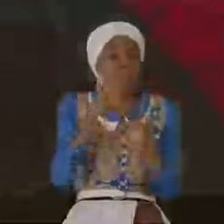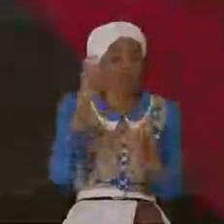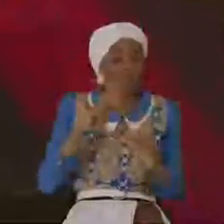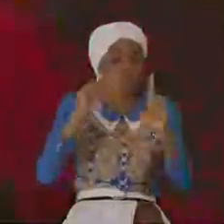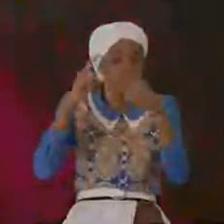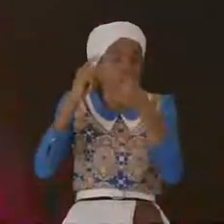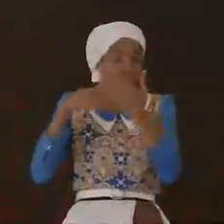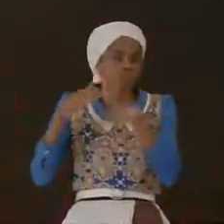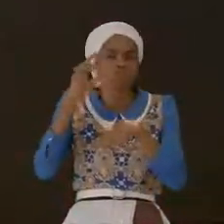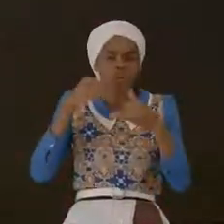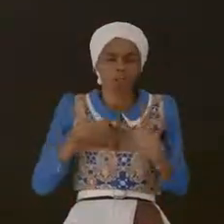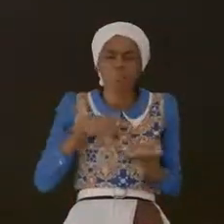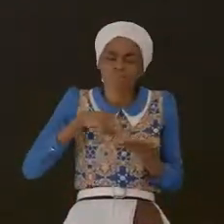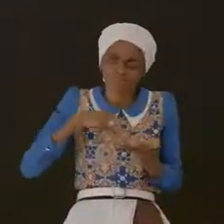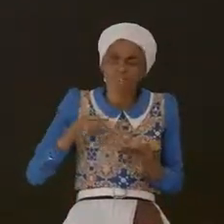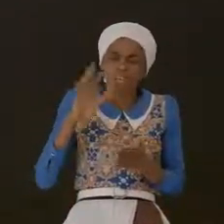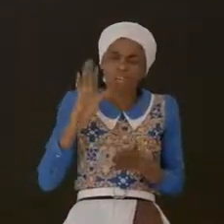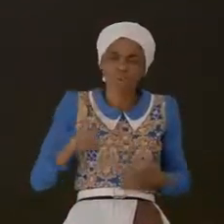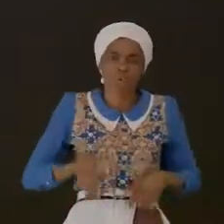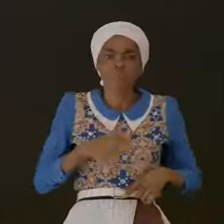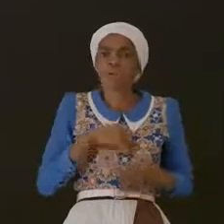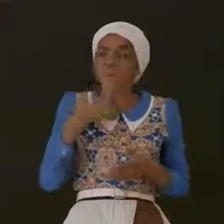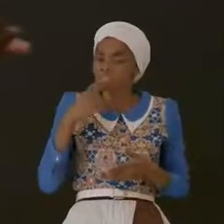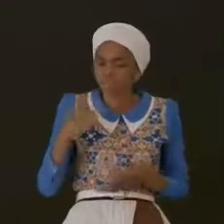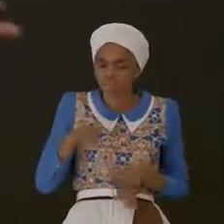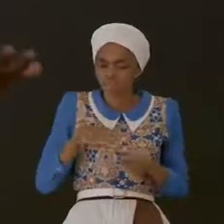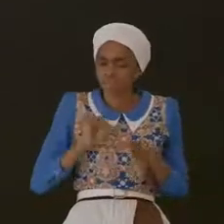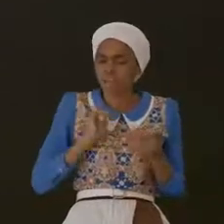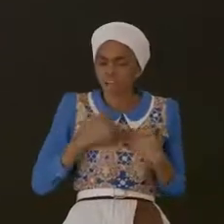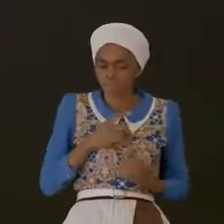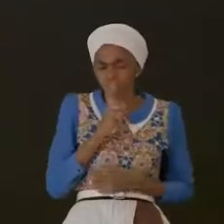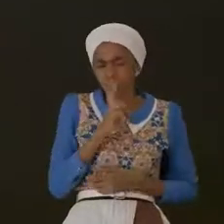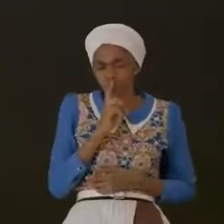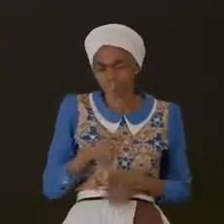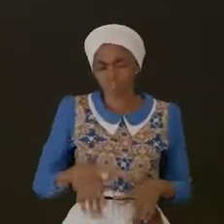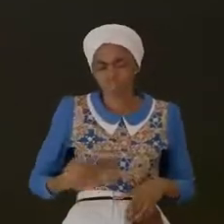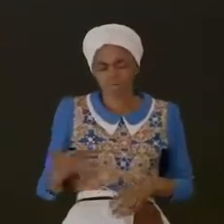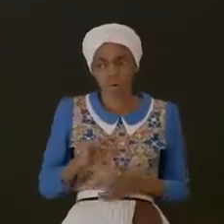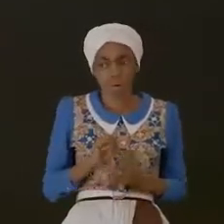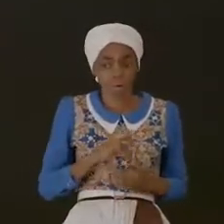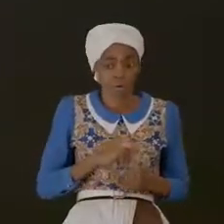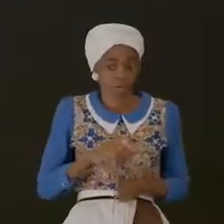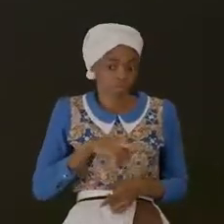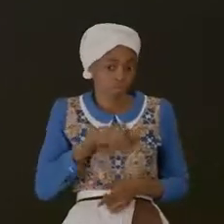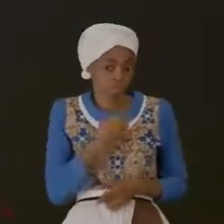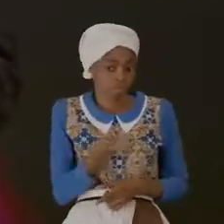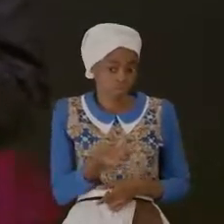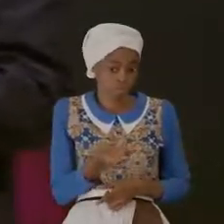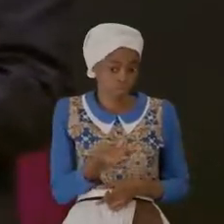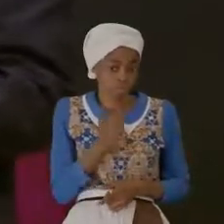tu dois examiner ta vie. Est-ce que j'ai la réelle chose ou bien je suis religieux simplement?